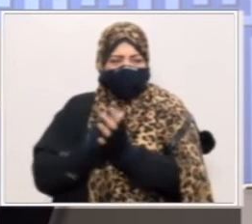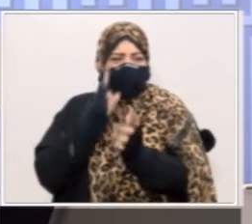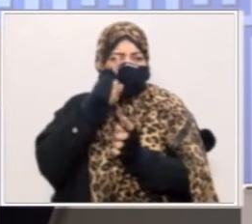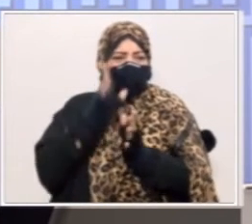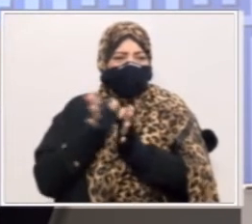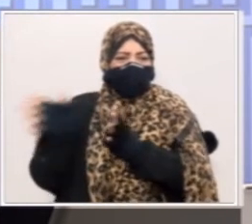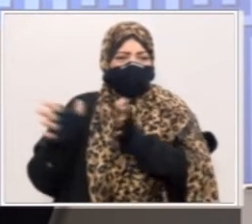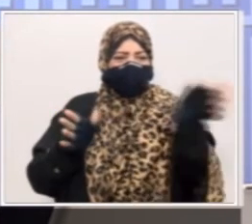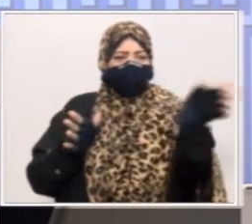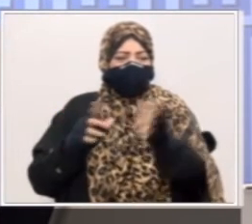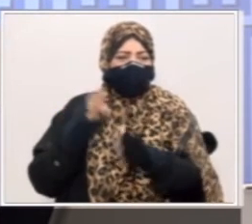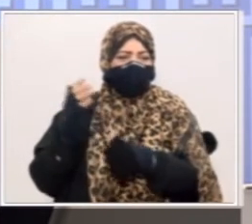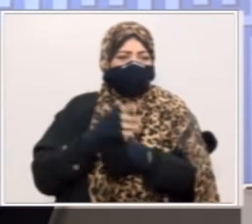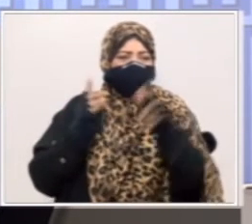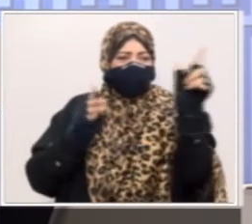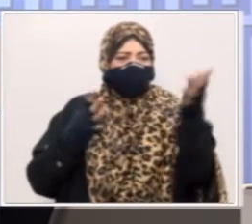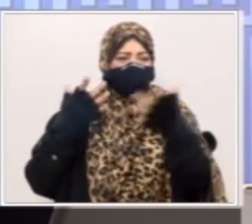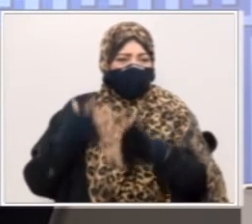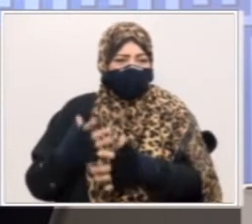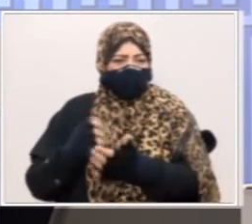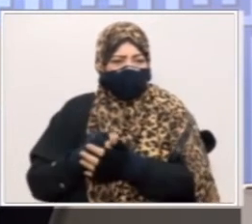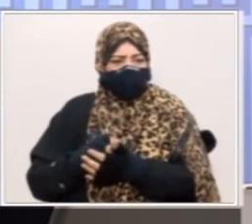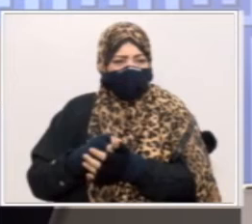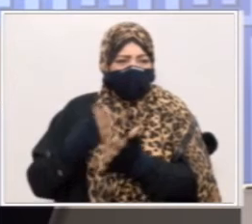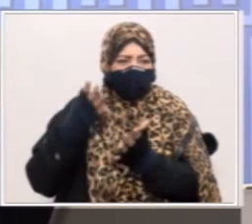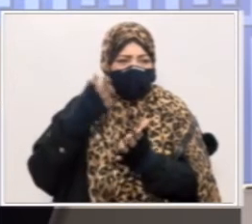لي أن أقصر الصلاة إذا نزلت فيه؟